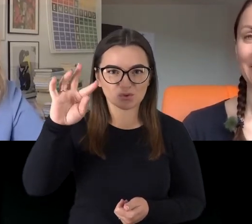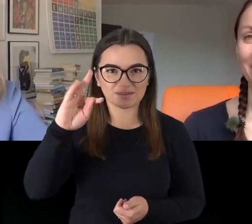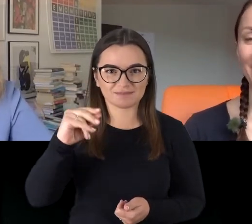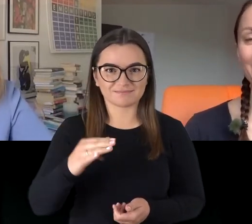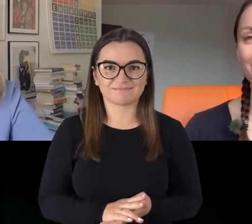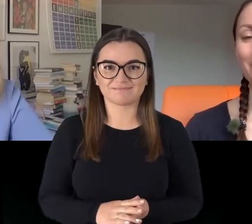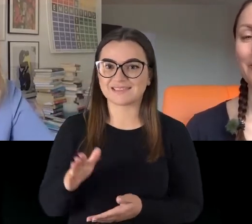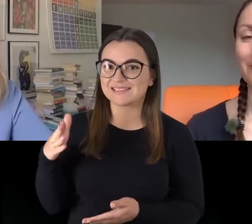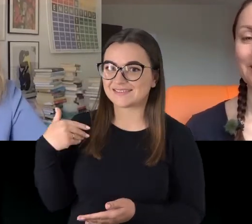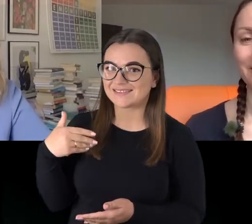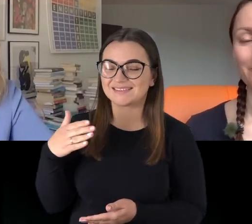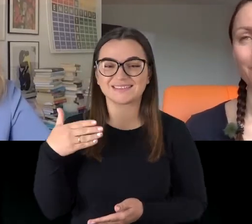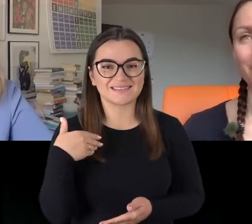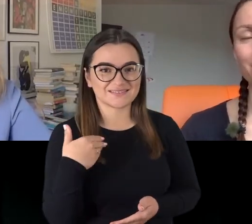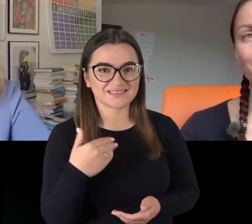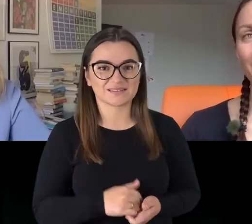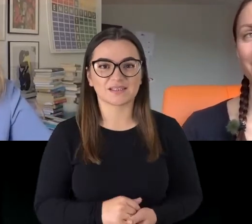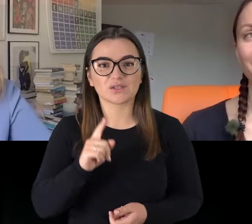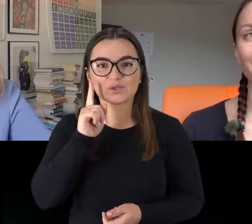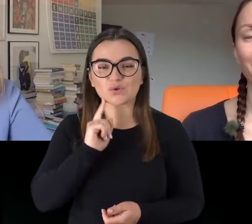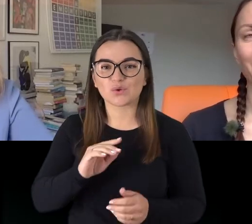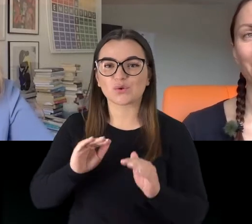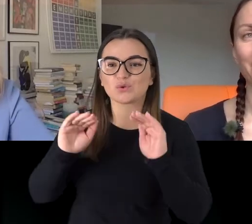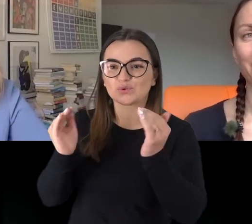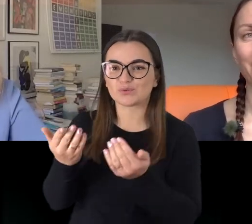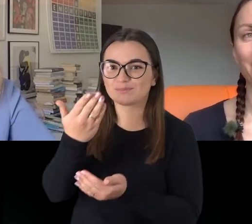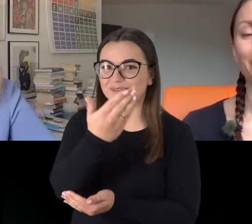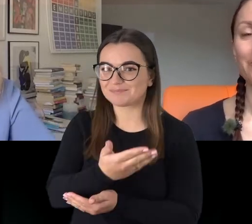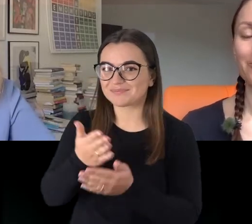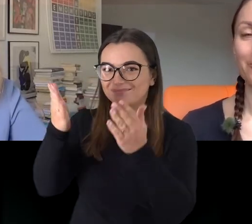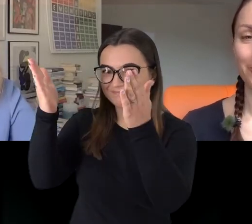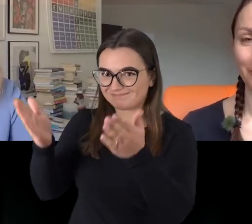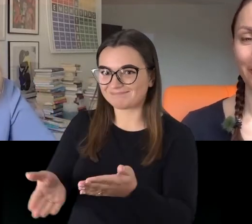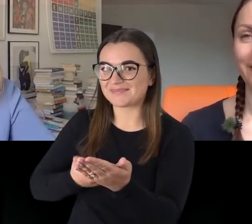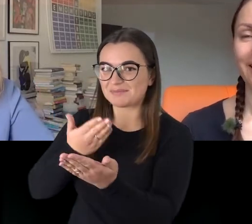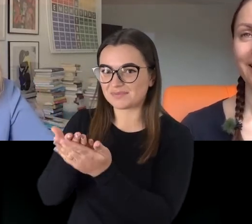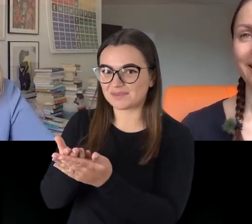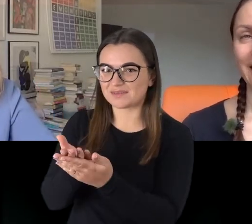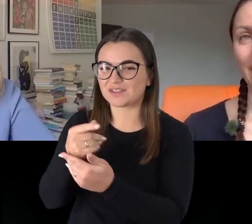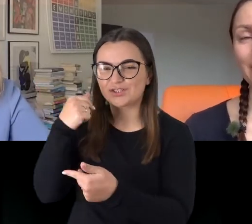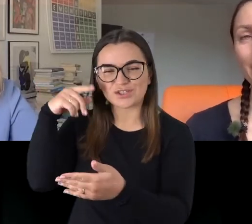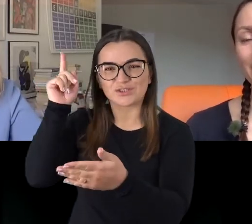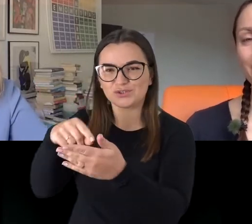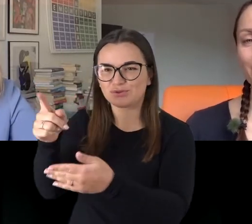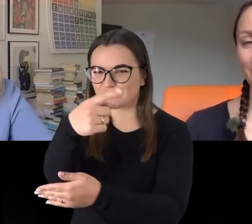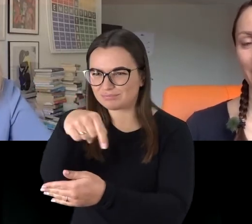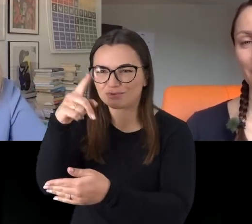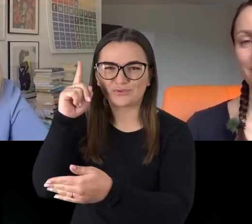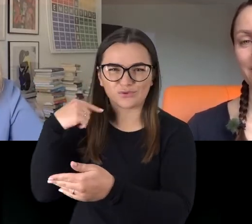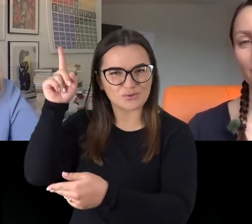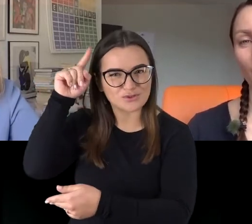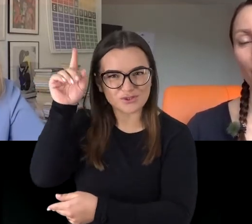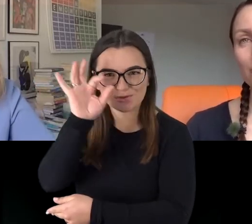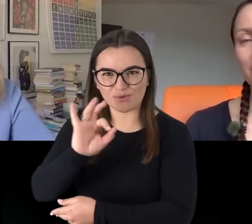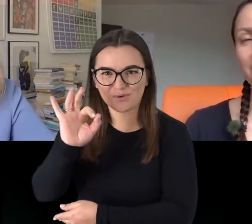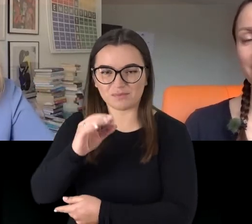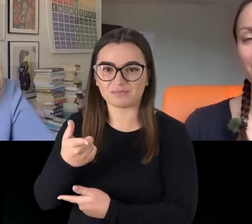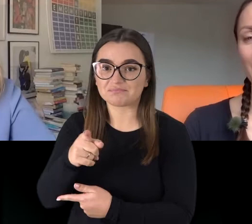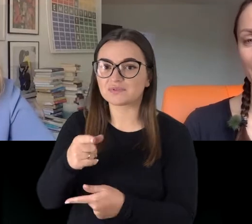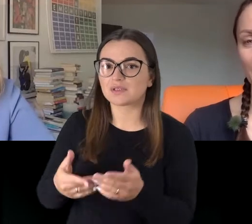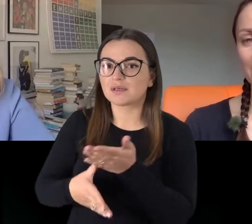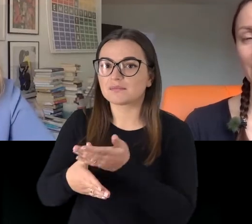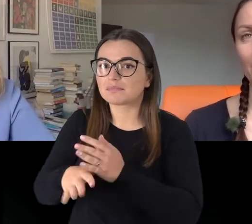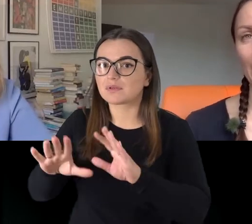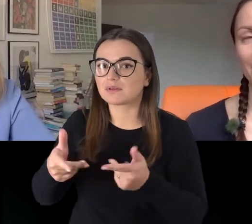Sveiki, Gabija. Aš trumpai pristatysiu, nors tikiu, kad daug kas jūs jau žino. Gabija padeda žmonėms mokslų